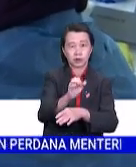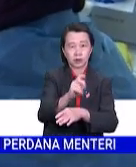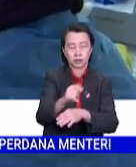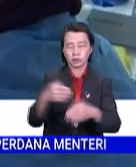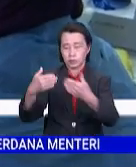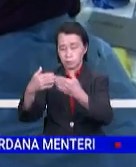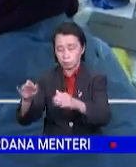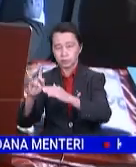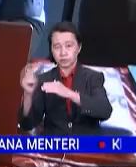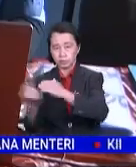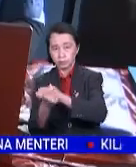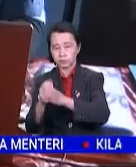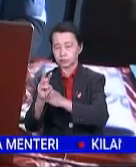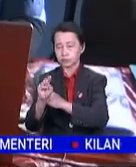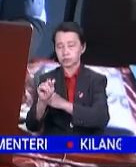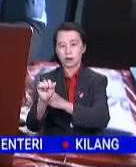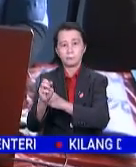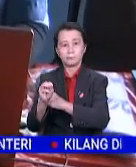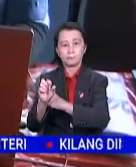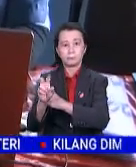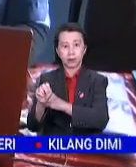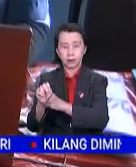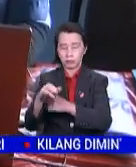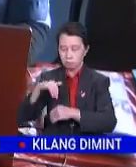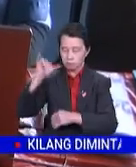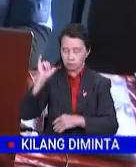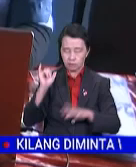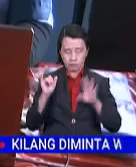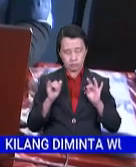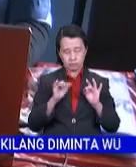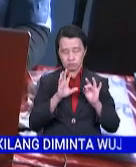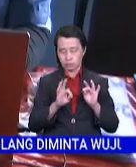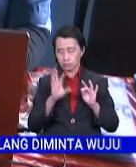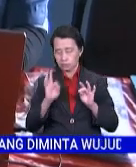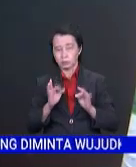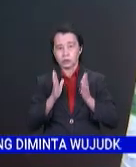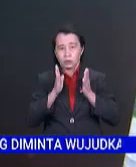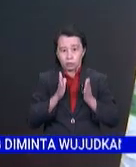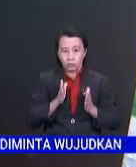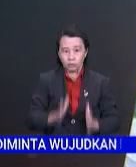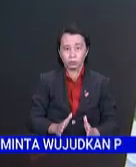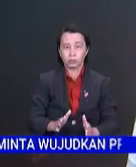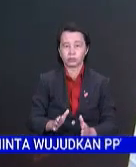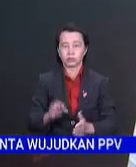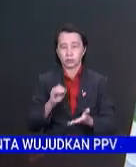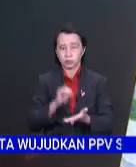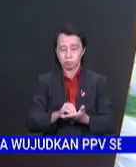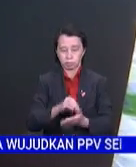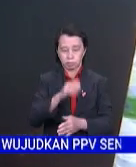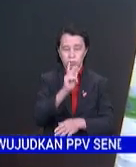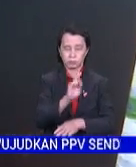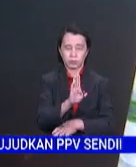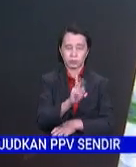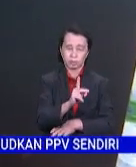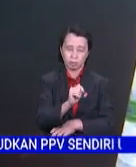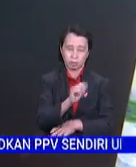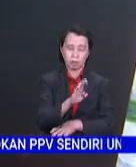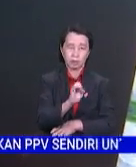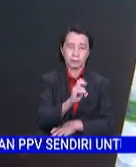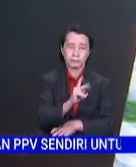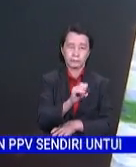Seri Tamang. Setakat kemarin, seramai 899 penduduk di Sorodong Laut Kalabakan,